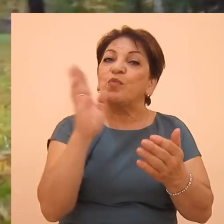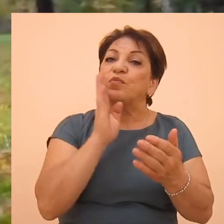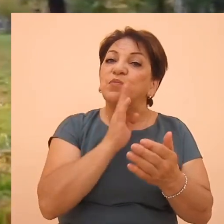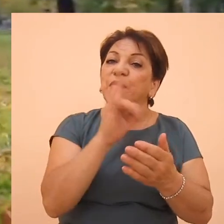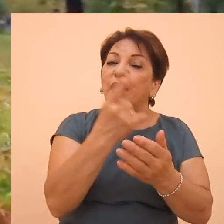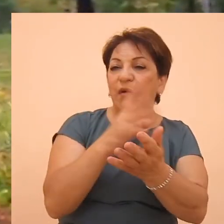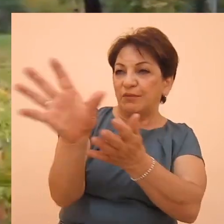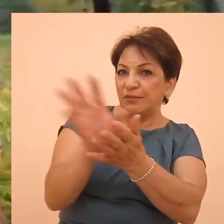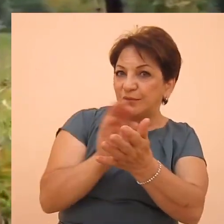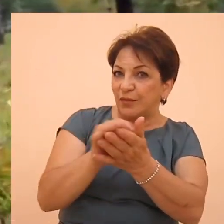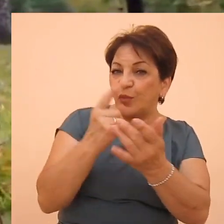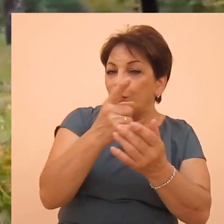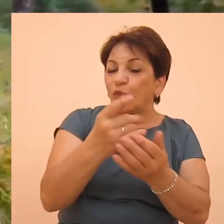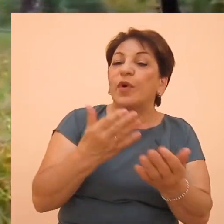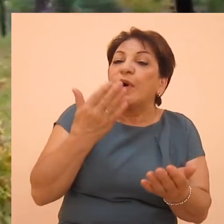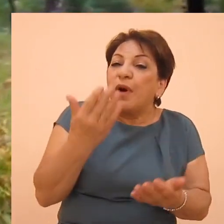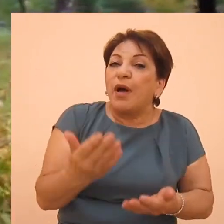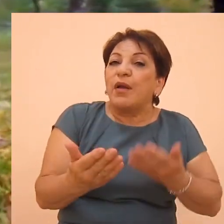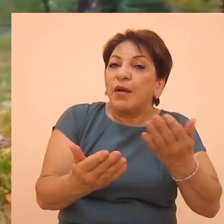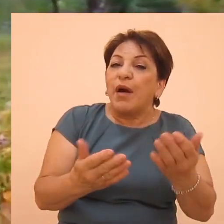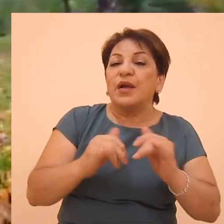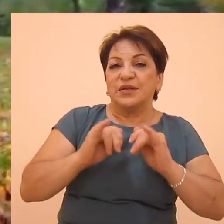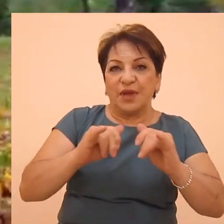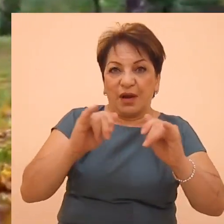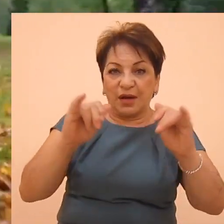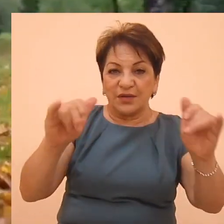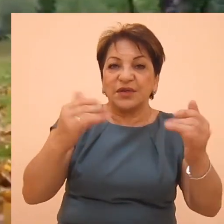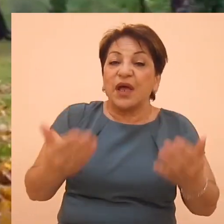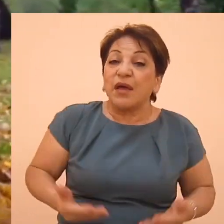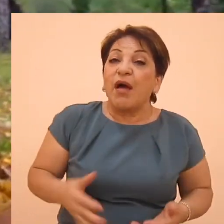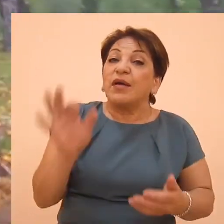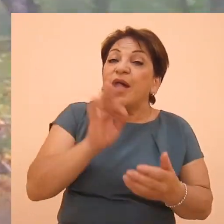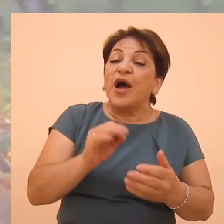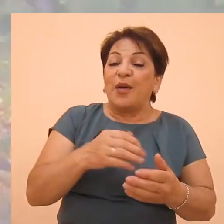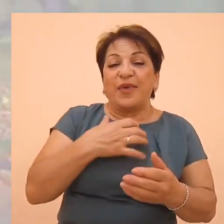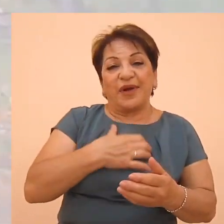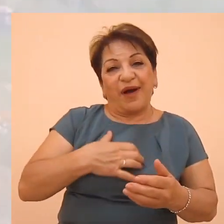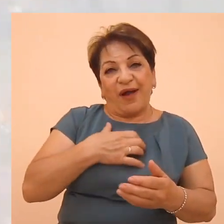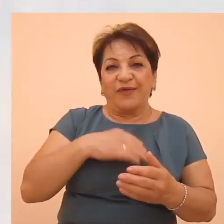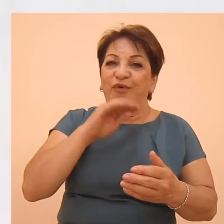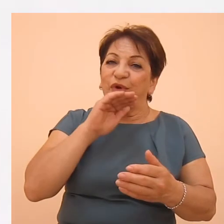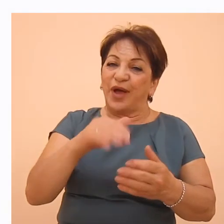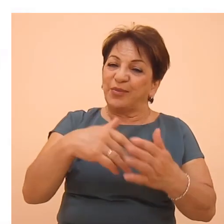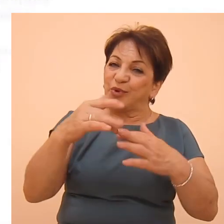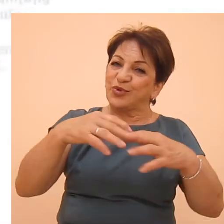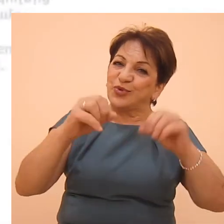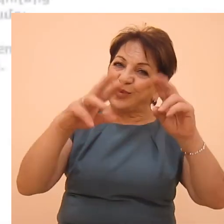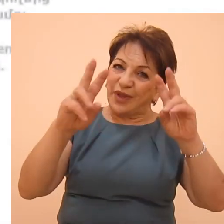և փորձեք օգնել քայլ առ քայլ զարգացնել կյանքի համար անհրաժեշտ հմտությունները։